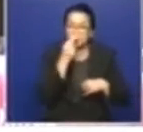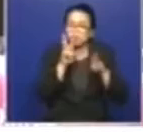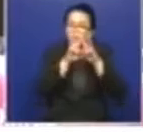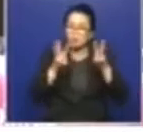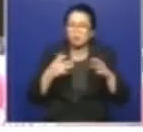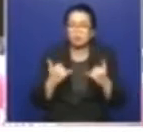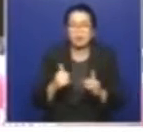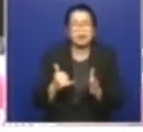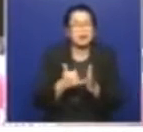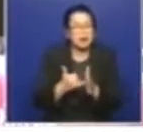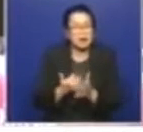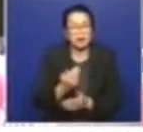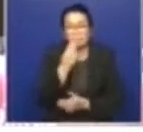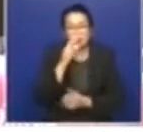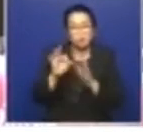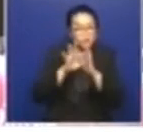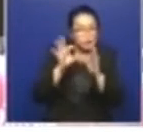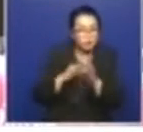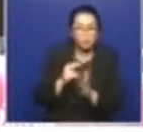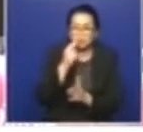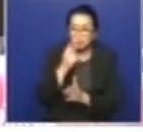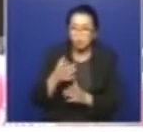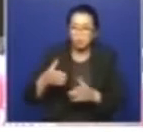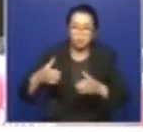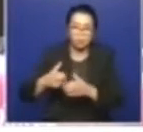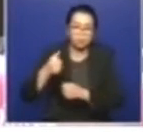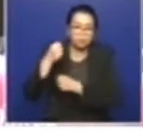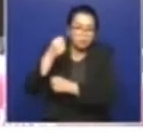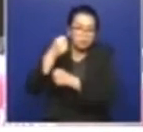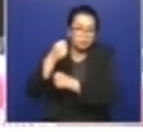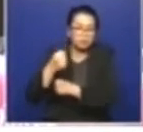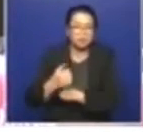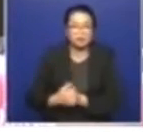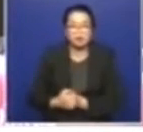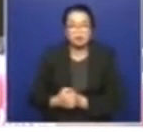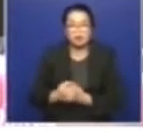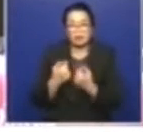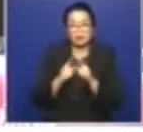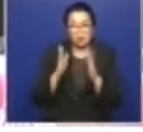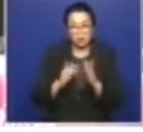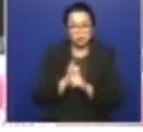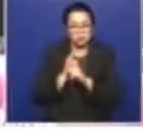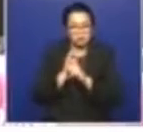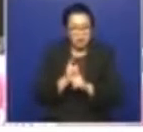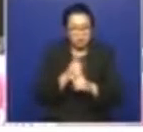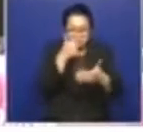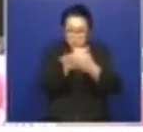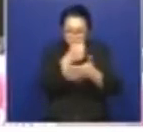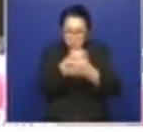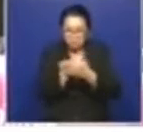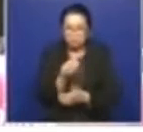วสมัยนี้ม็อบที่มาออกมายังนิดเดียวม็อบอ่ะแต่คนที่ติดตามม็อบทางไลน์เนี่ยนั่นเท่